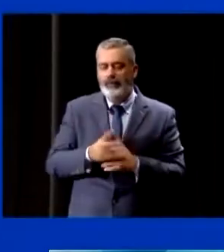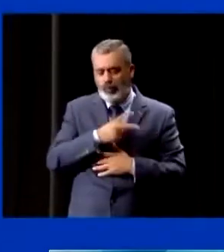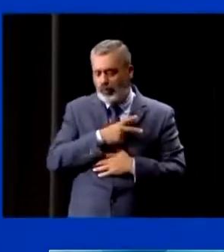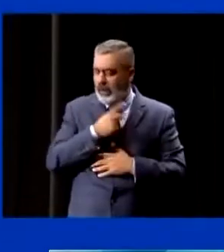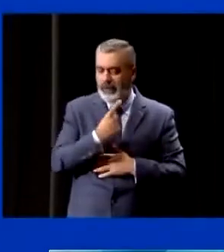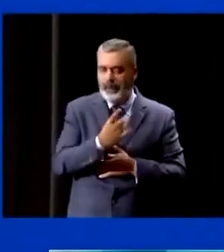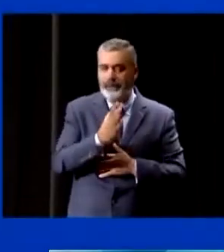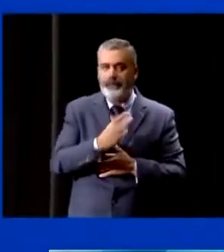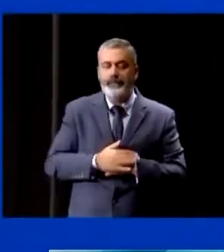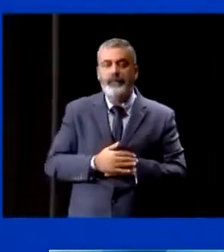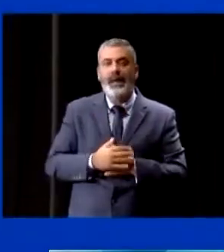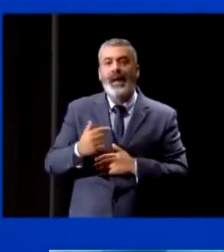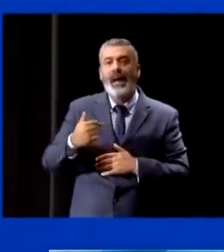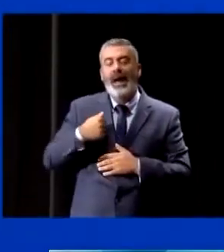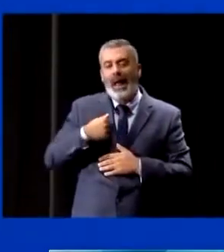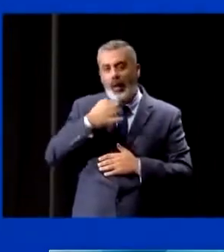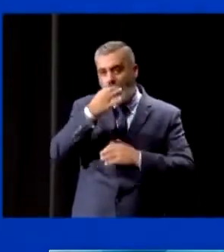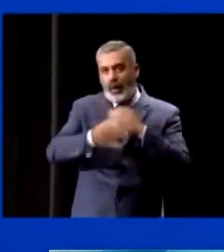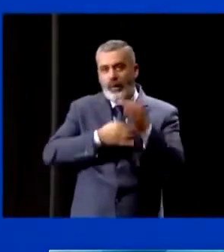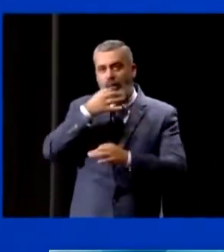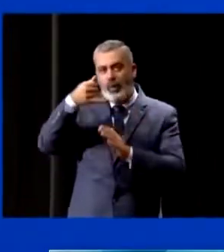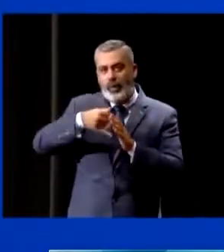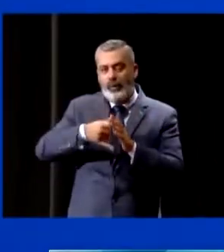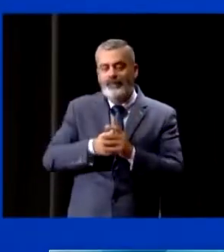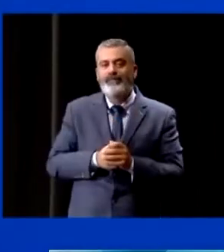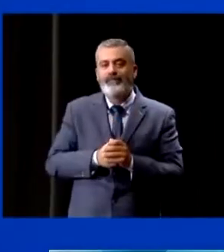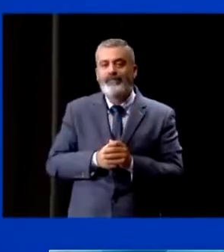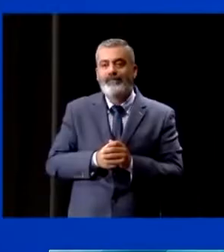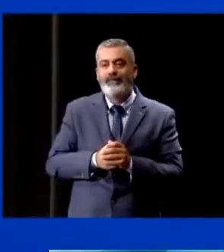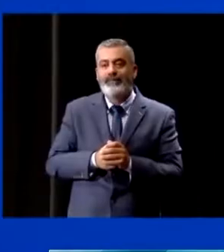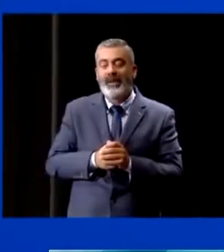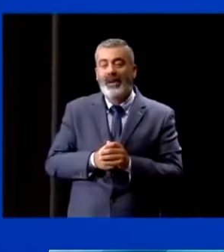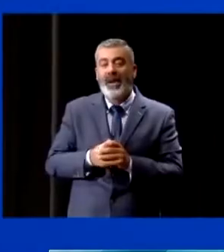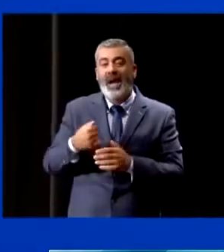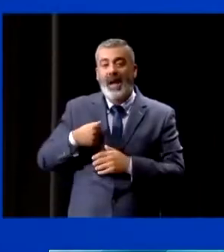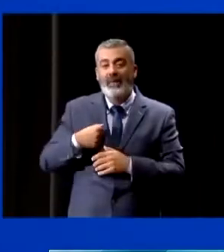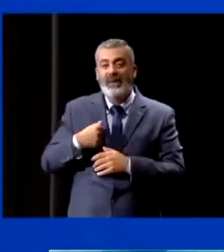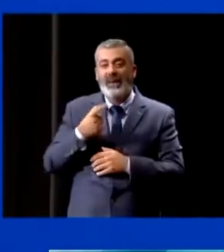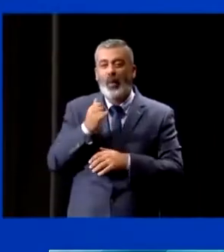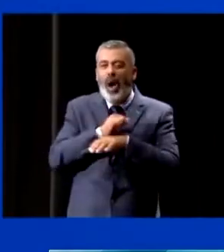μια συνέχεια εμείς λίγο προθύστερη, αργήσαμε, κυρίες και κύριοι, στο να συντονιστούμε.